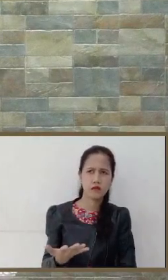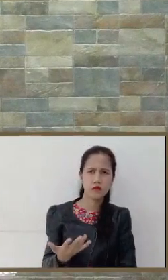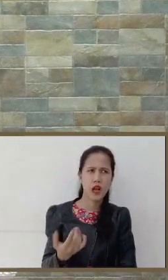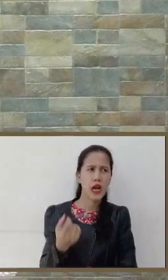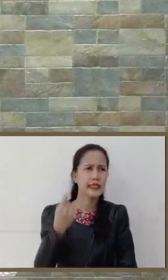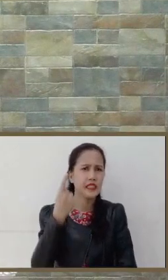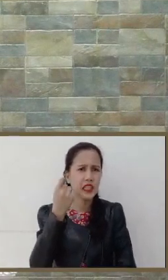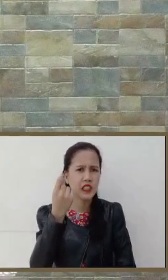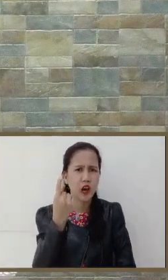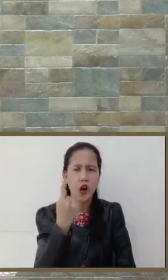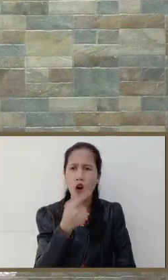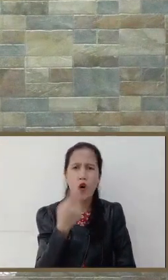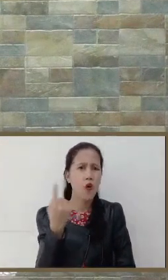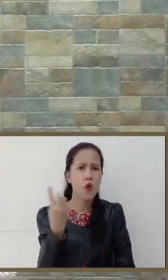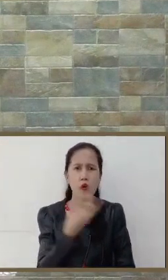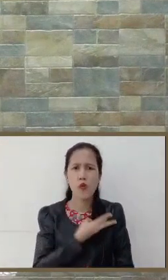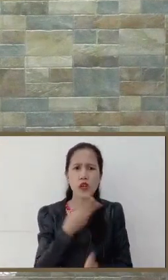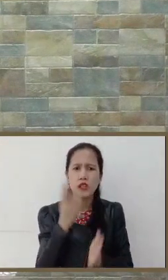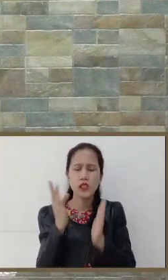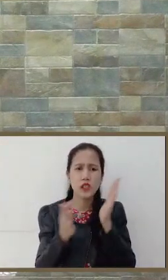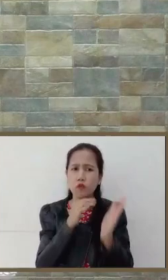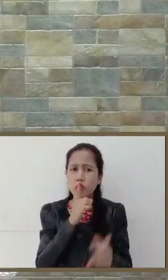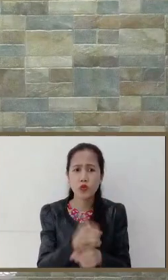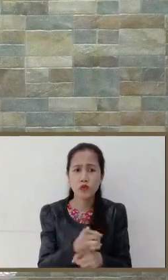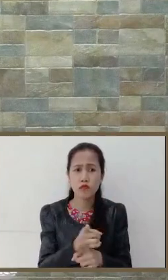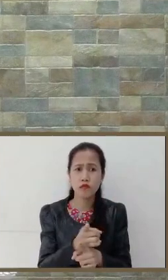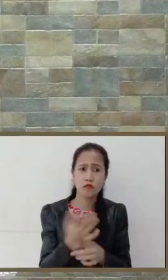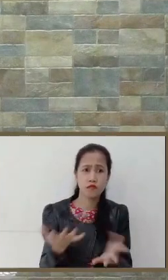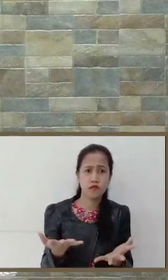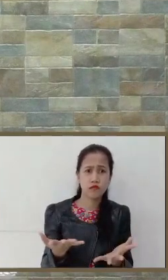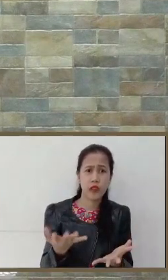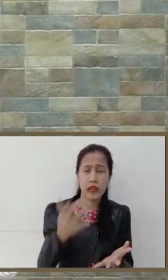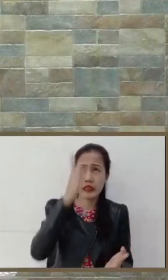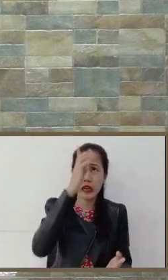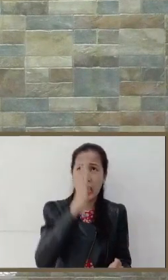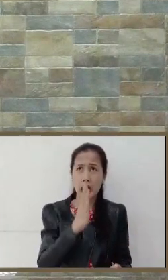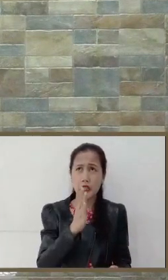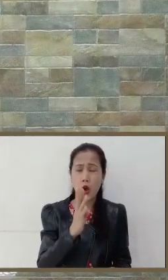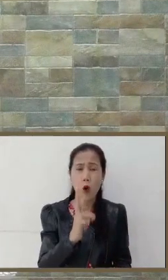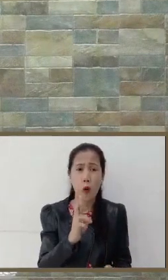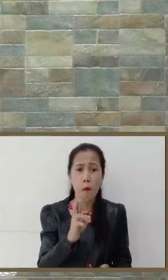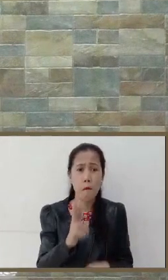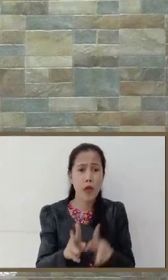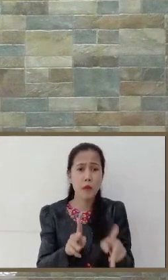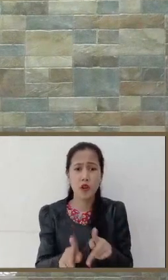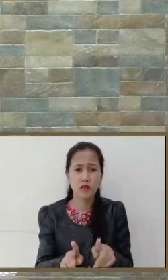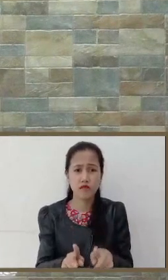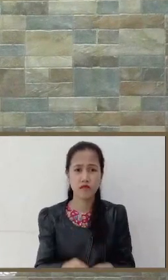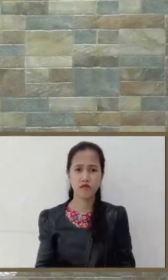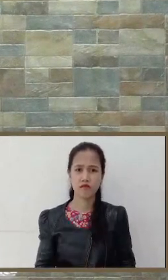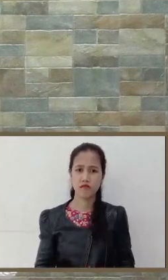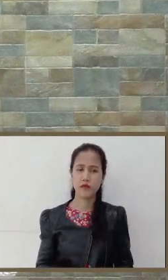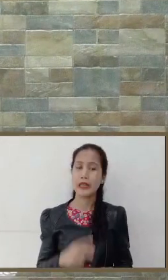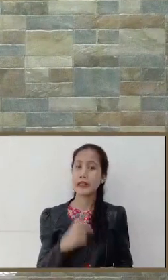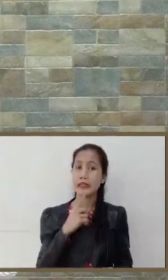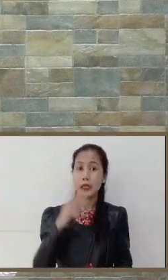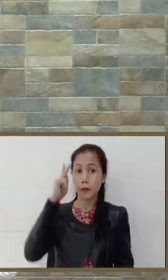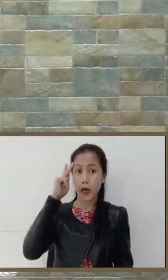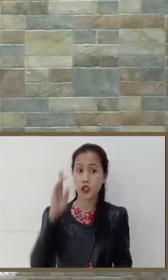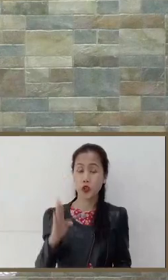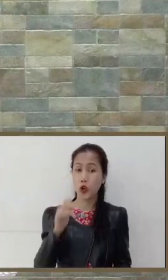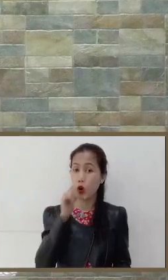tao? Sa ating bang mahal na pastor, alam niyo po, lagi sinasabi ng ating mahal na pastor, huwag kayong maging loyal sa akin. Maging loyal muna kayo sa